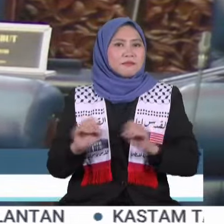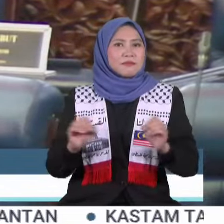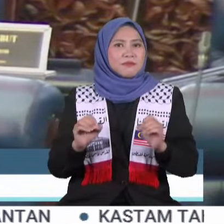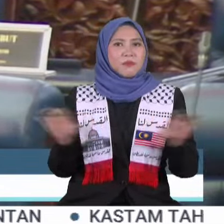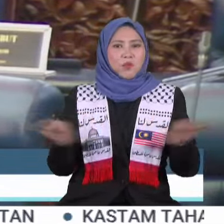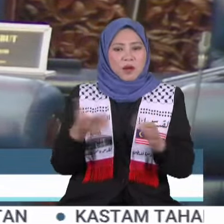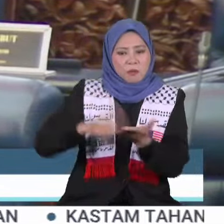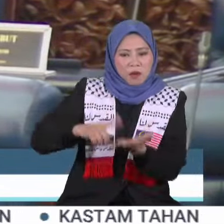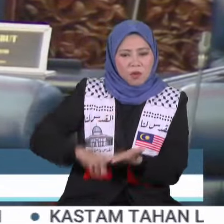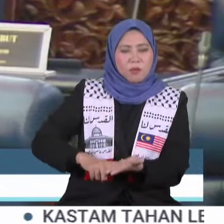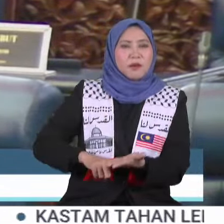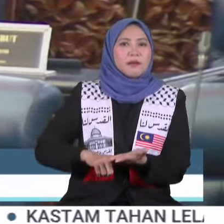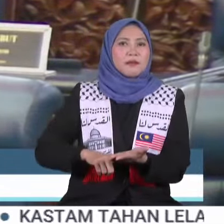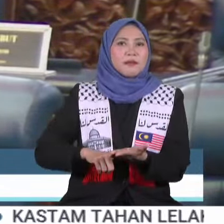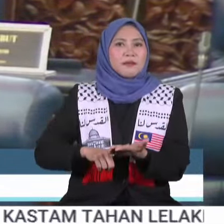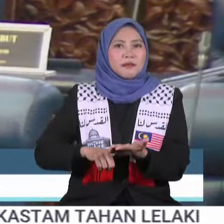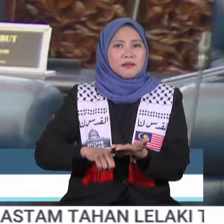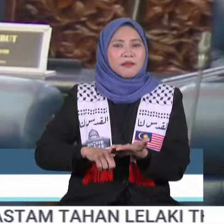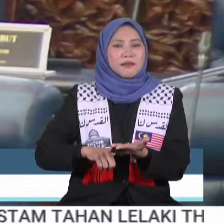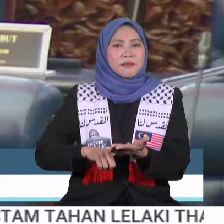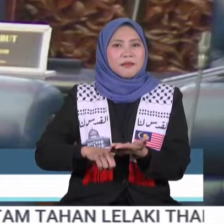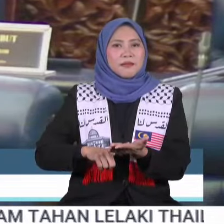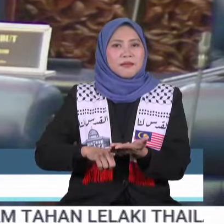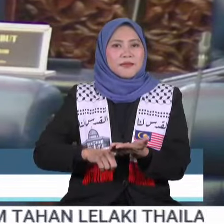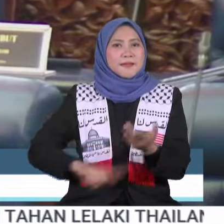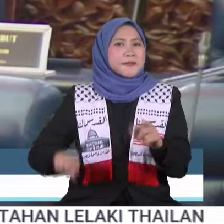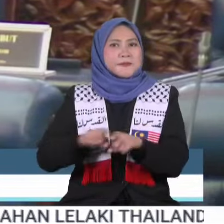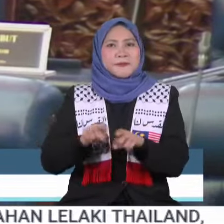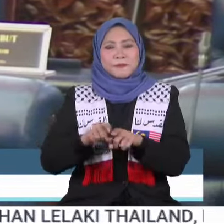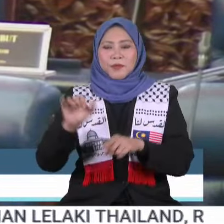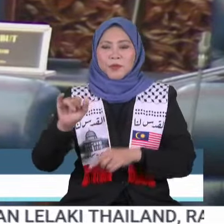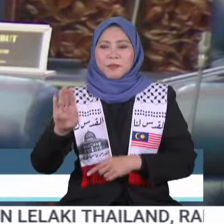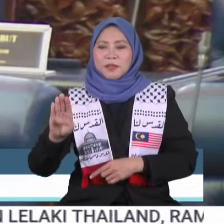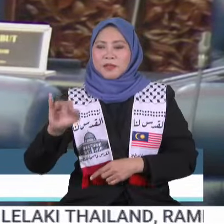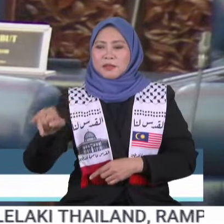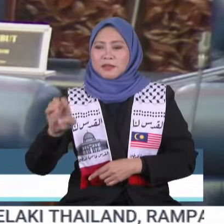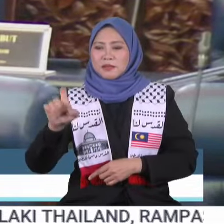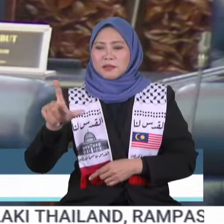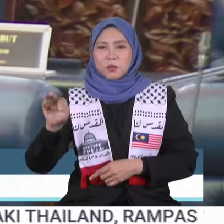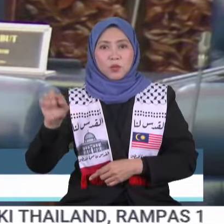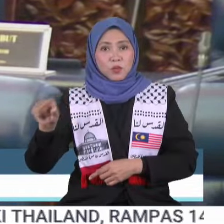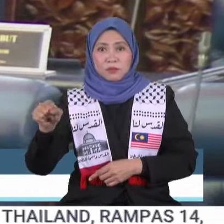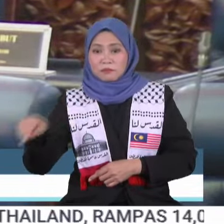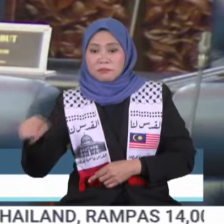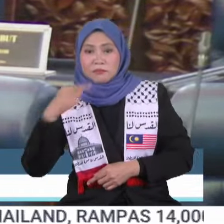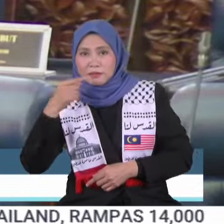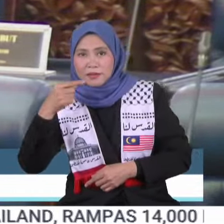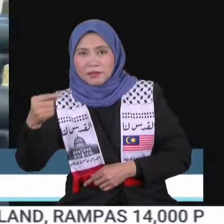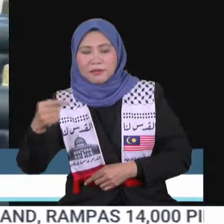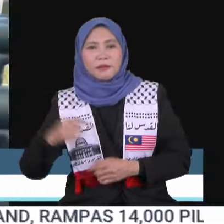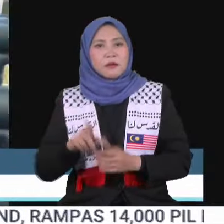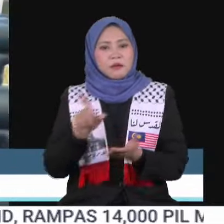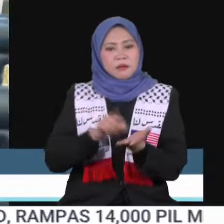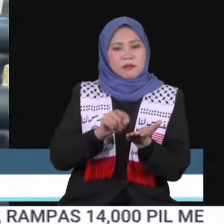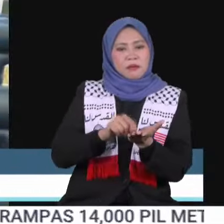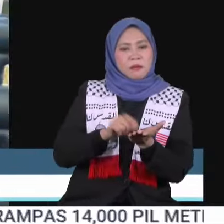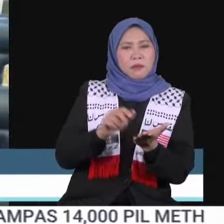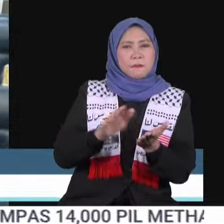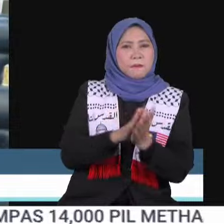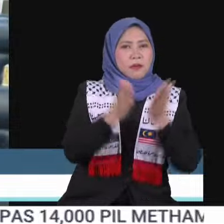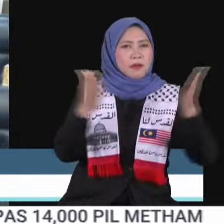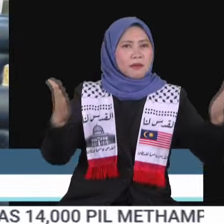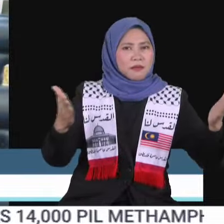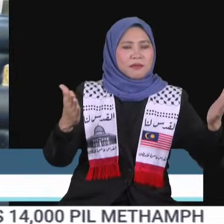membuat pelaporan ataupun seperti yang yang yang berhormat jelutong sebutkan tadi menerbitkan berita